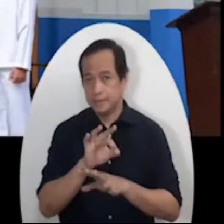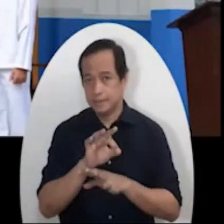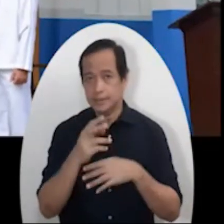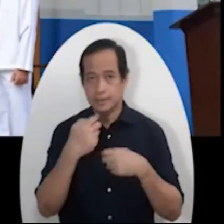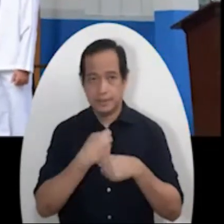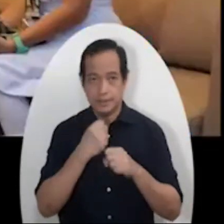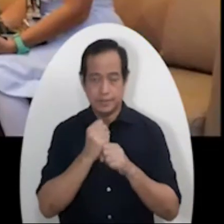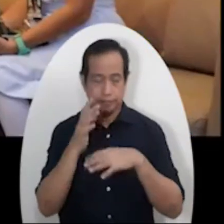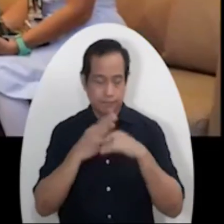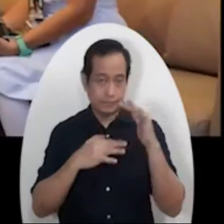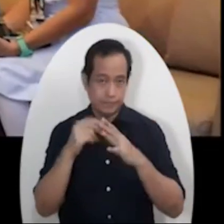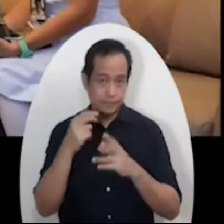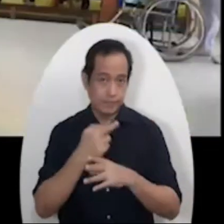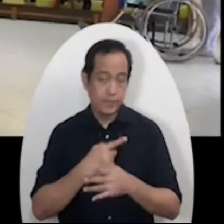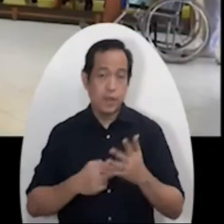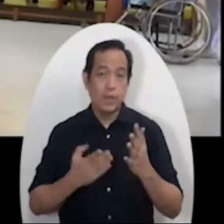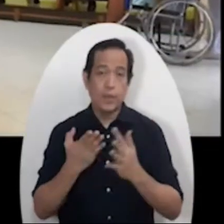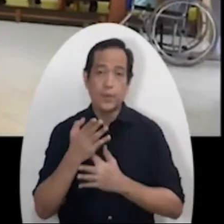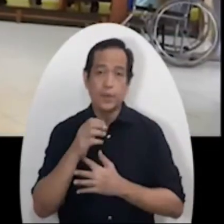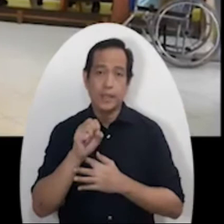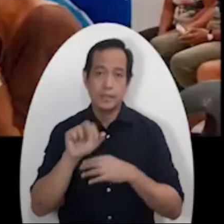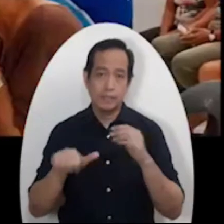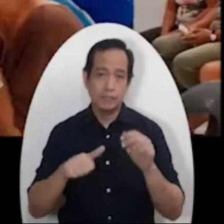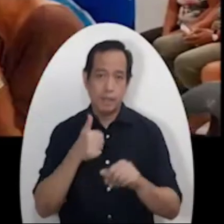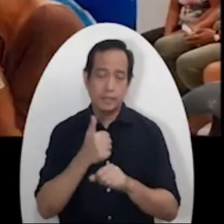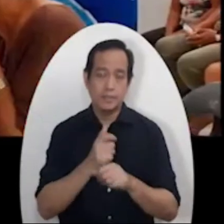Kasi po habang tinitignan ko po siya,